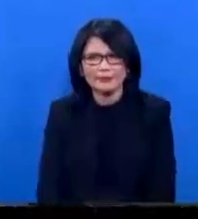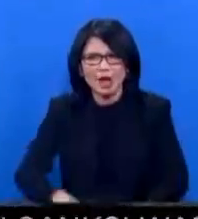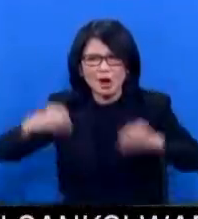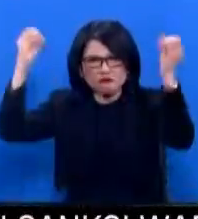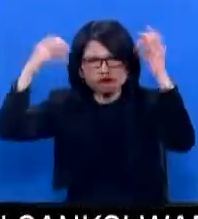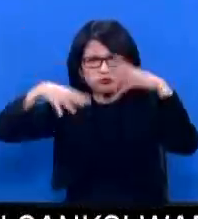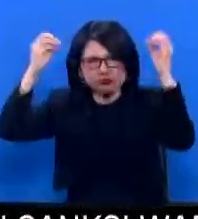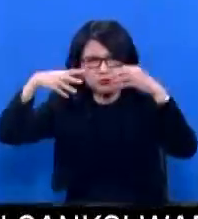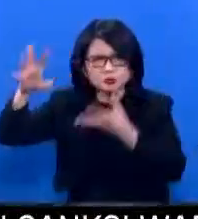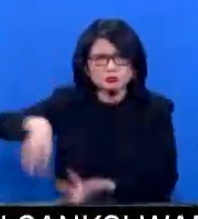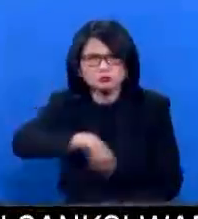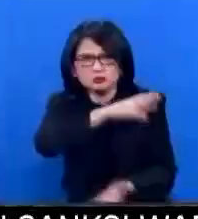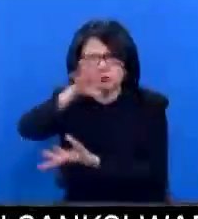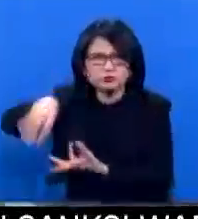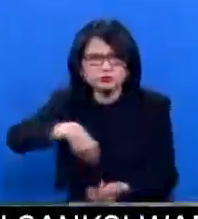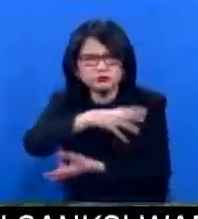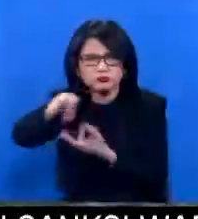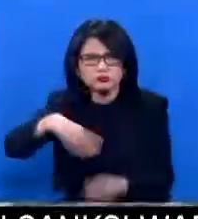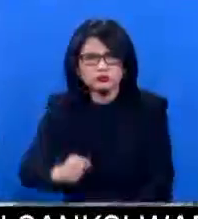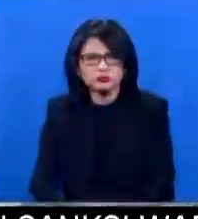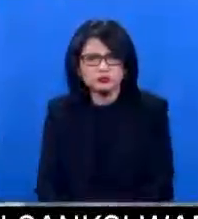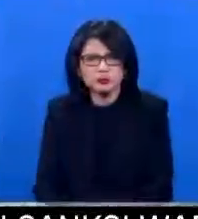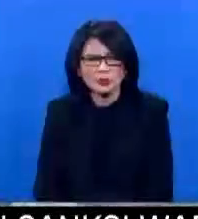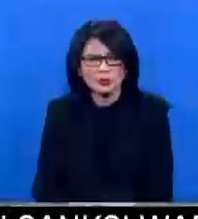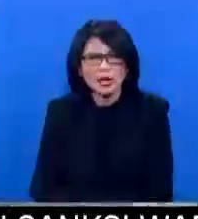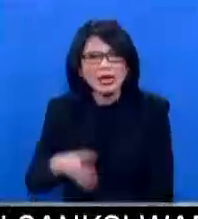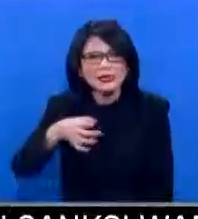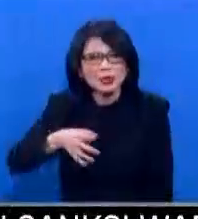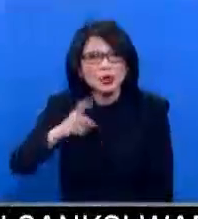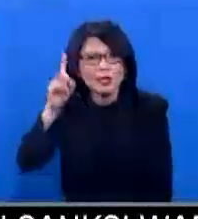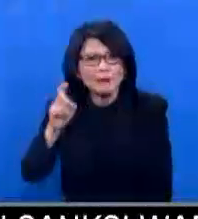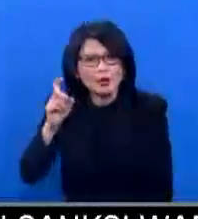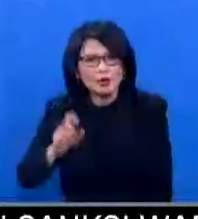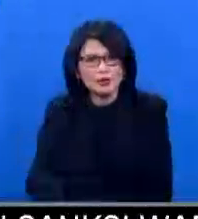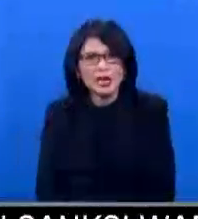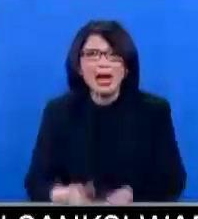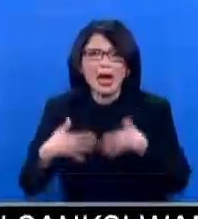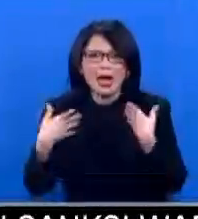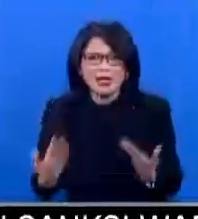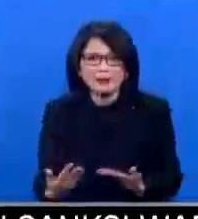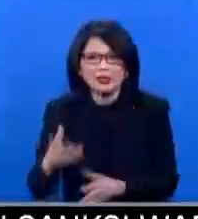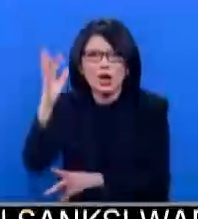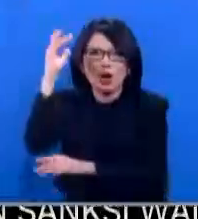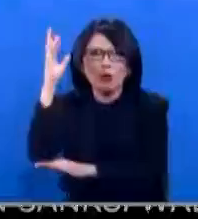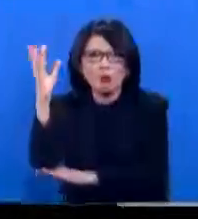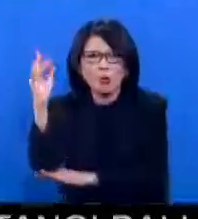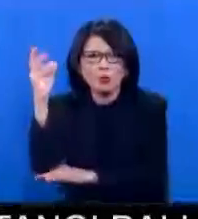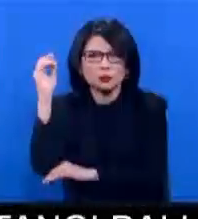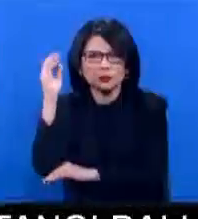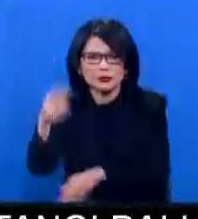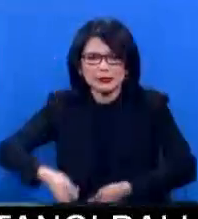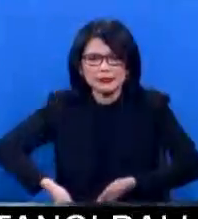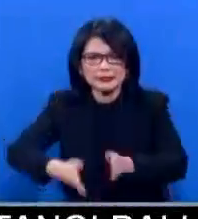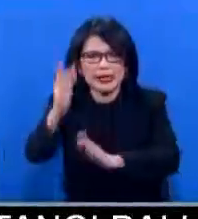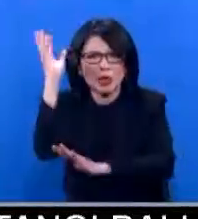deras disertai angin kencang ini juga terjadi di kawasan Yasmin, Kota Bogor, Jawa Barat. Akibatnya belasan pohon besar di bahu jalan